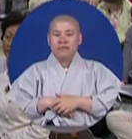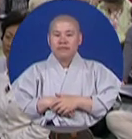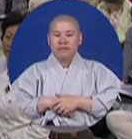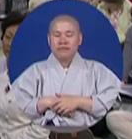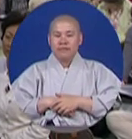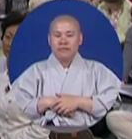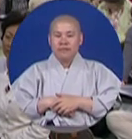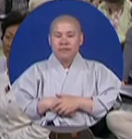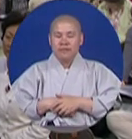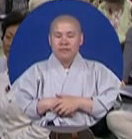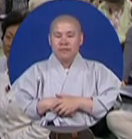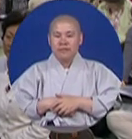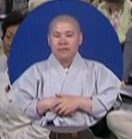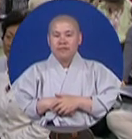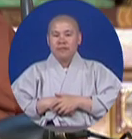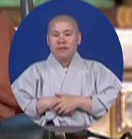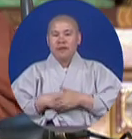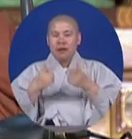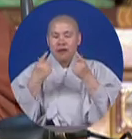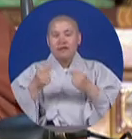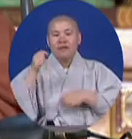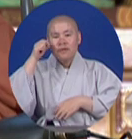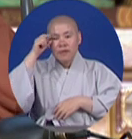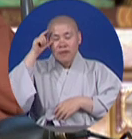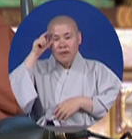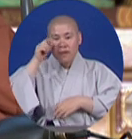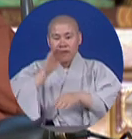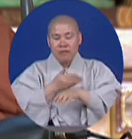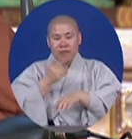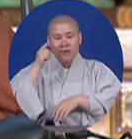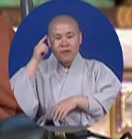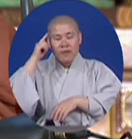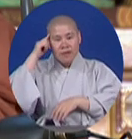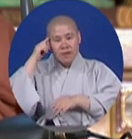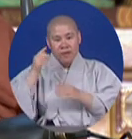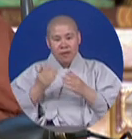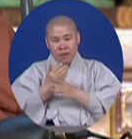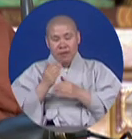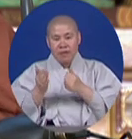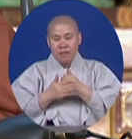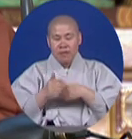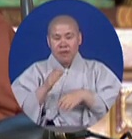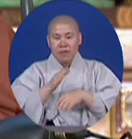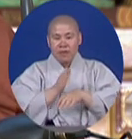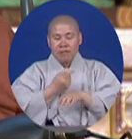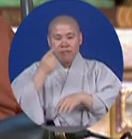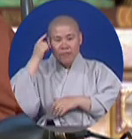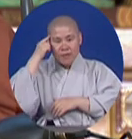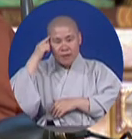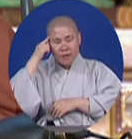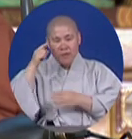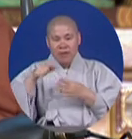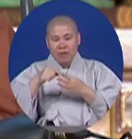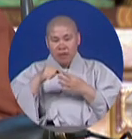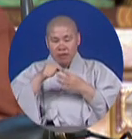그래서 이게 이제 깨닫는 겁니다. 망상을 일으켰으니까 그 망상이